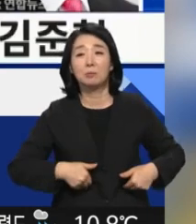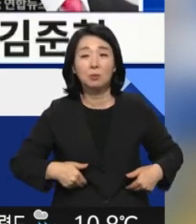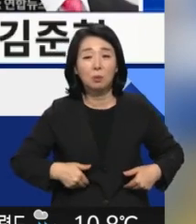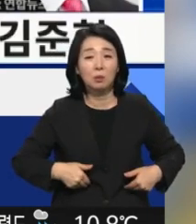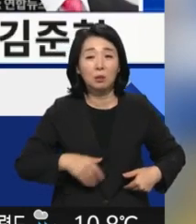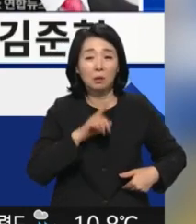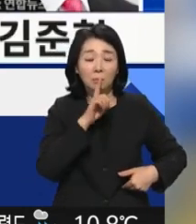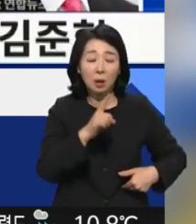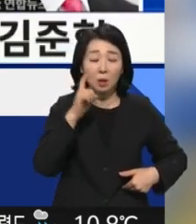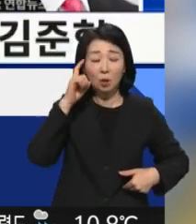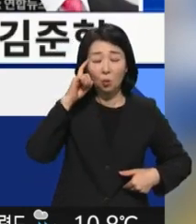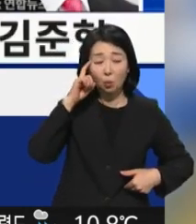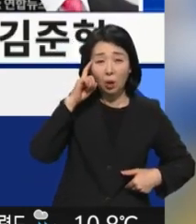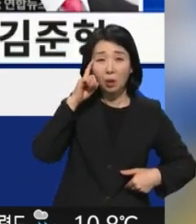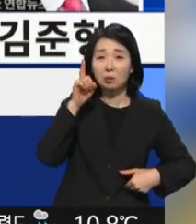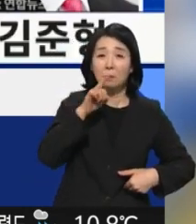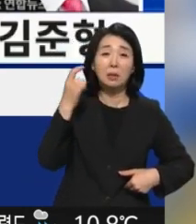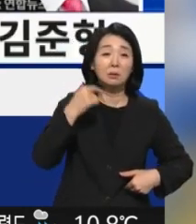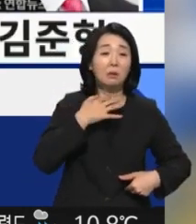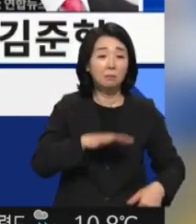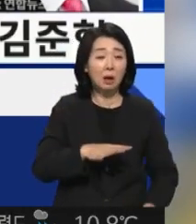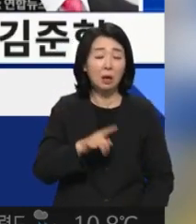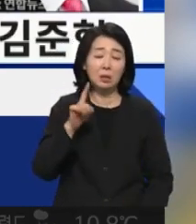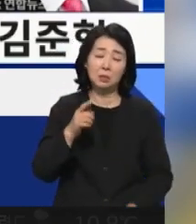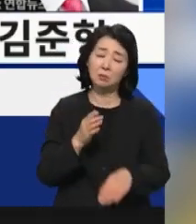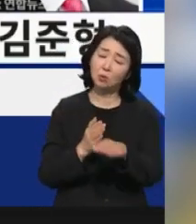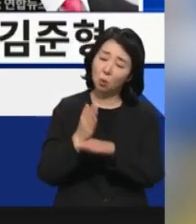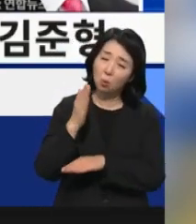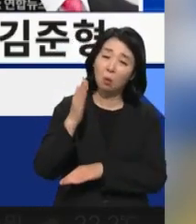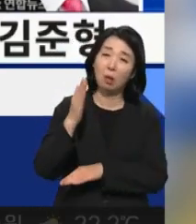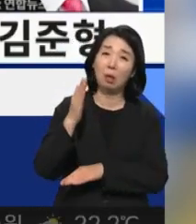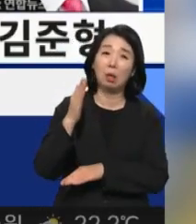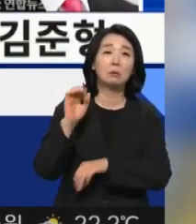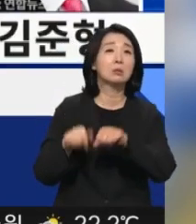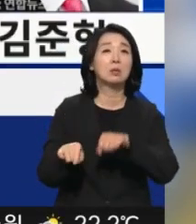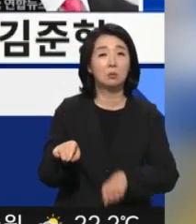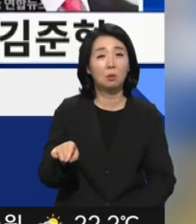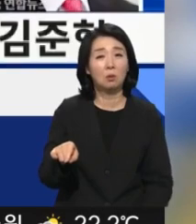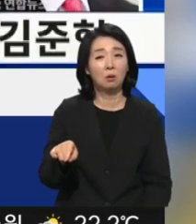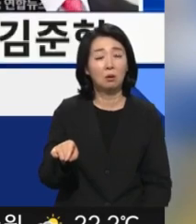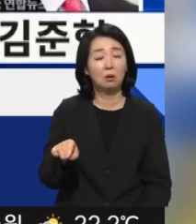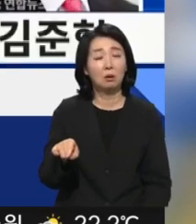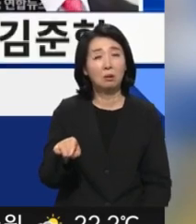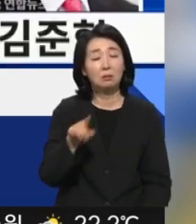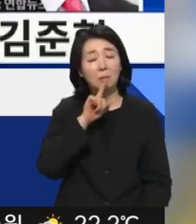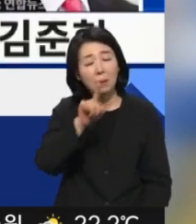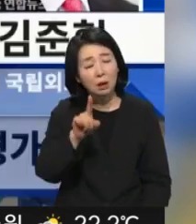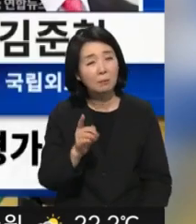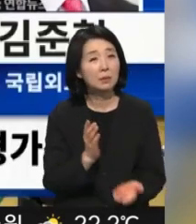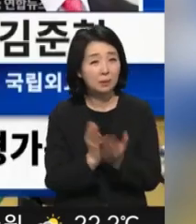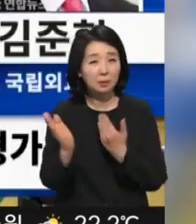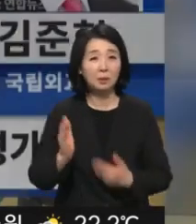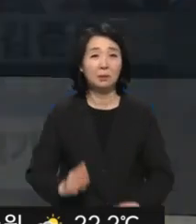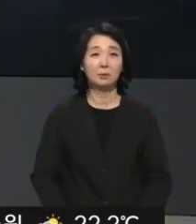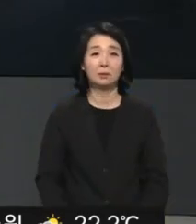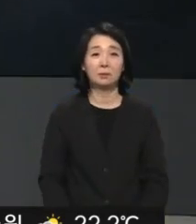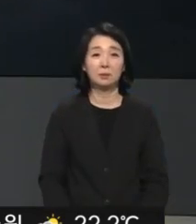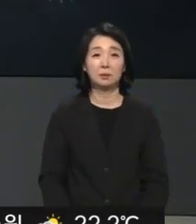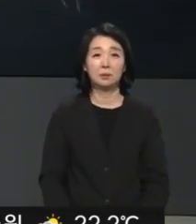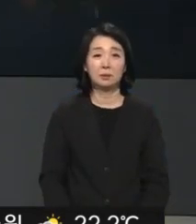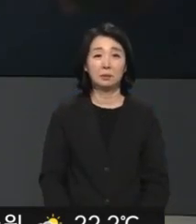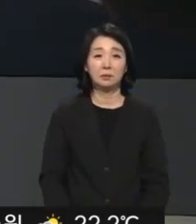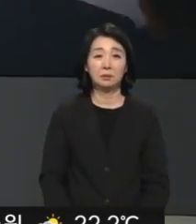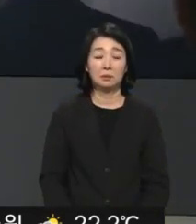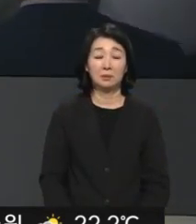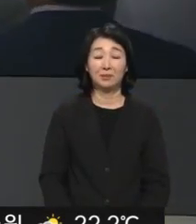됩니다. 네, 이런 예를 들어본 적이 없고요. 선을 넘으신 말한 것 같고요. 저는 이런 절 부적절하다고 생각합니다. 김 여사의